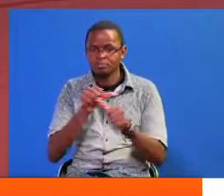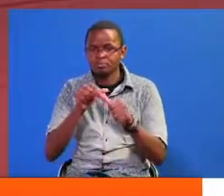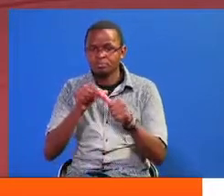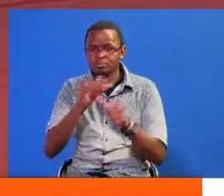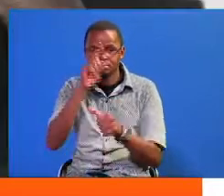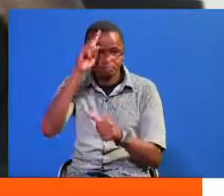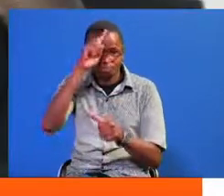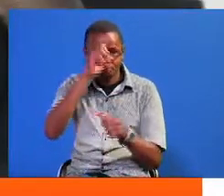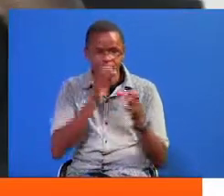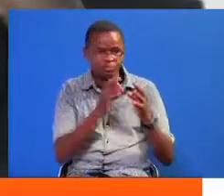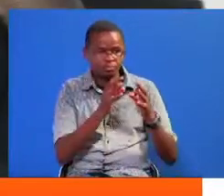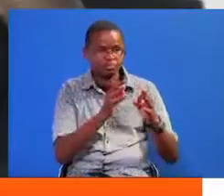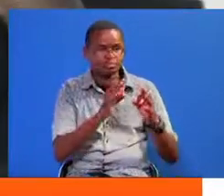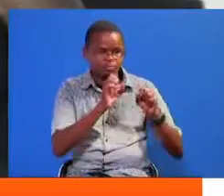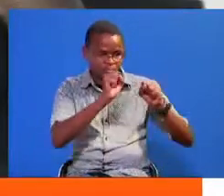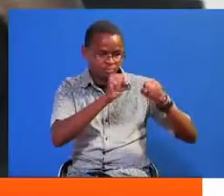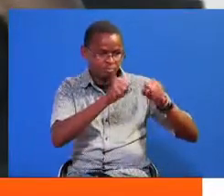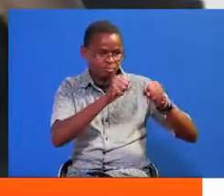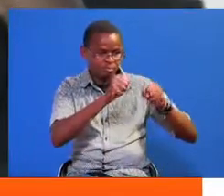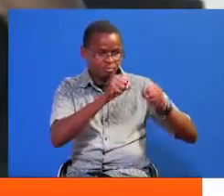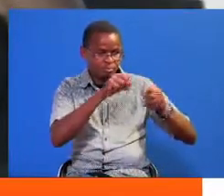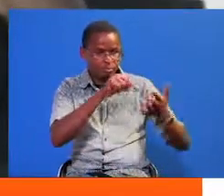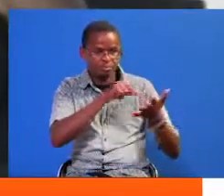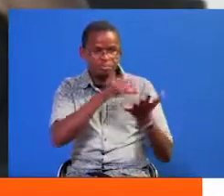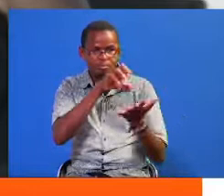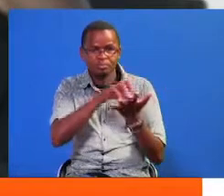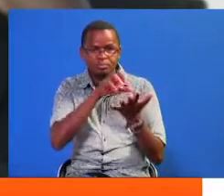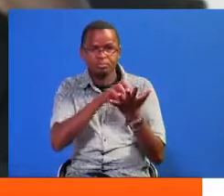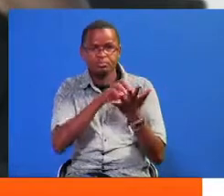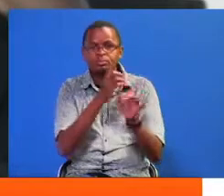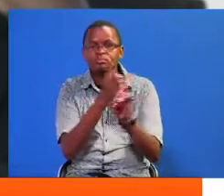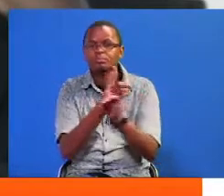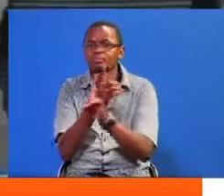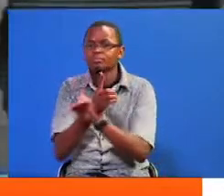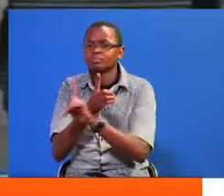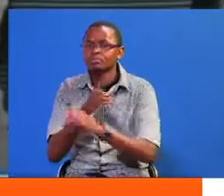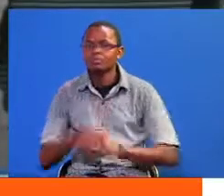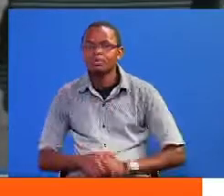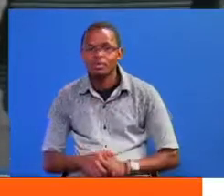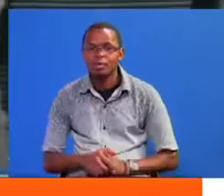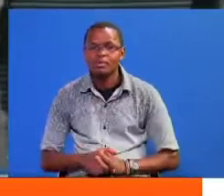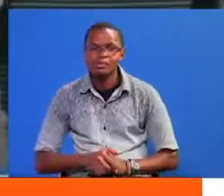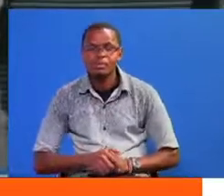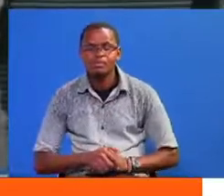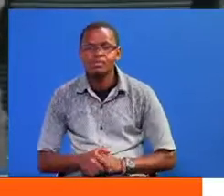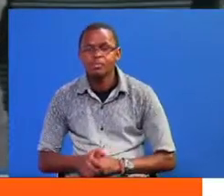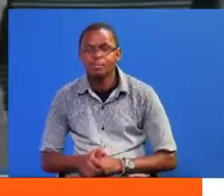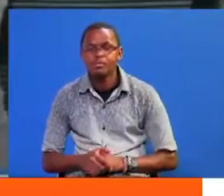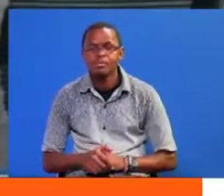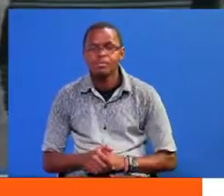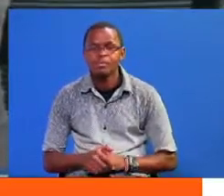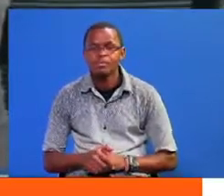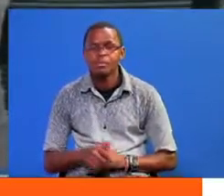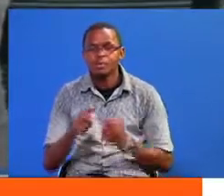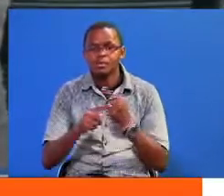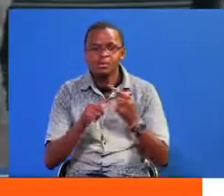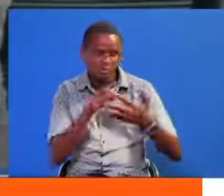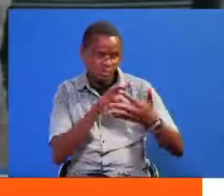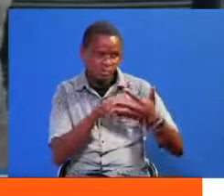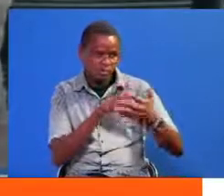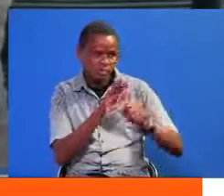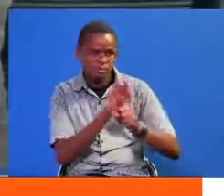leba iwapo ataweza kusimamia kesi mbadala. Or catching up or reading a